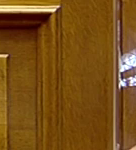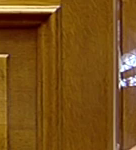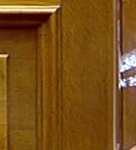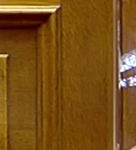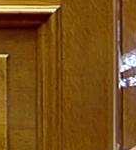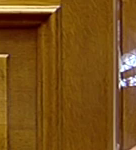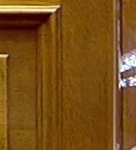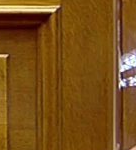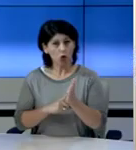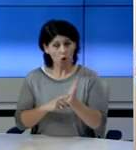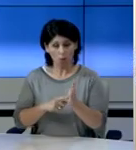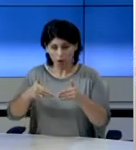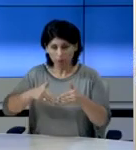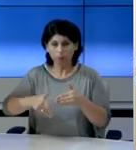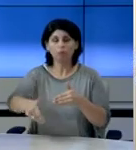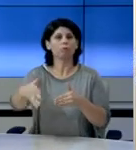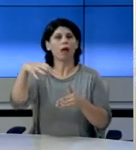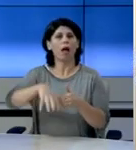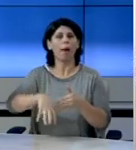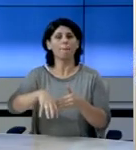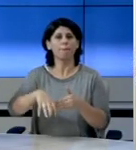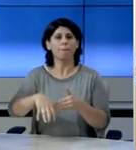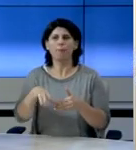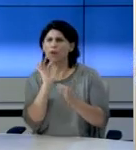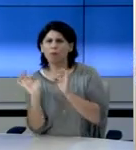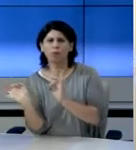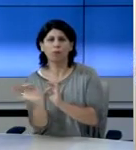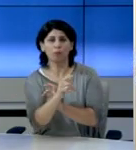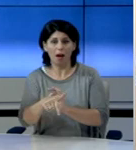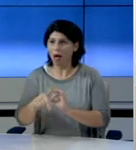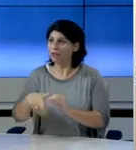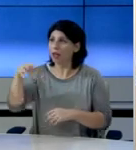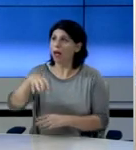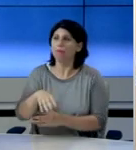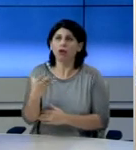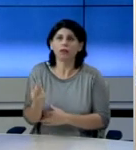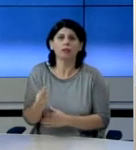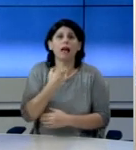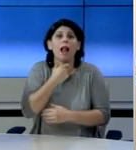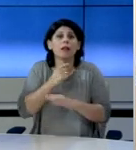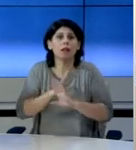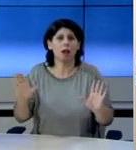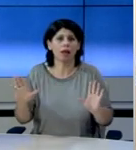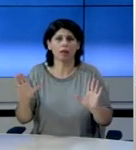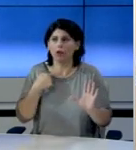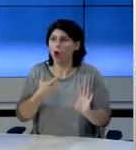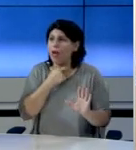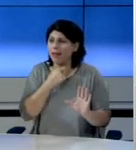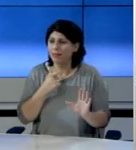Νομοθετώντας μέσα στην πανδημία σε καταστάσεις έκτακτης ανάγκης, που εδώ βρισκόμασταν σε έκτακτες συνθέσεις